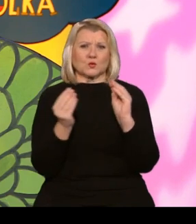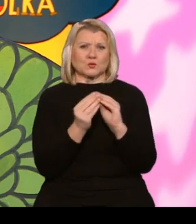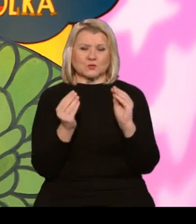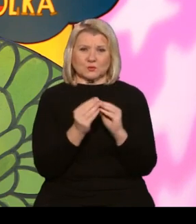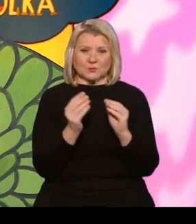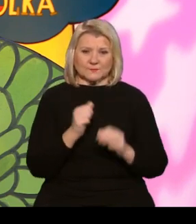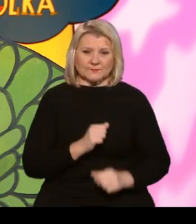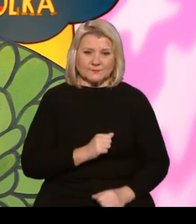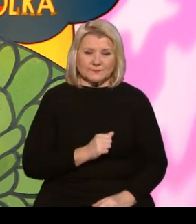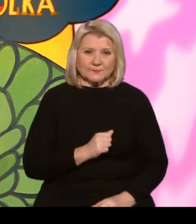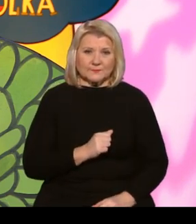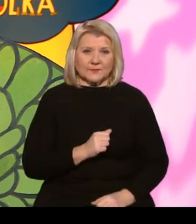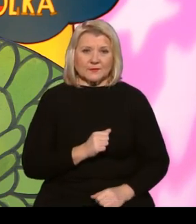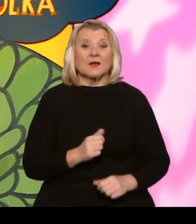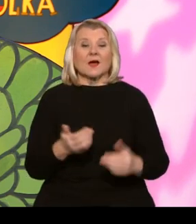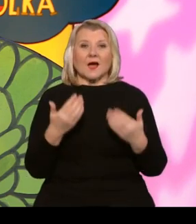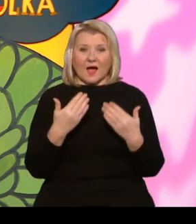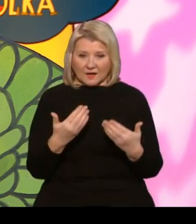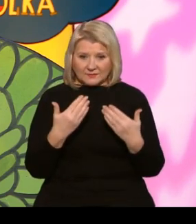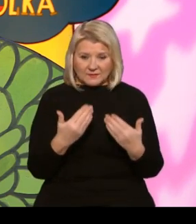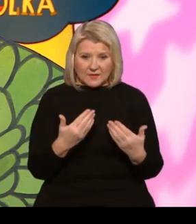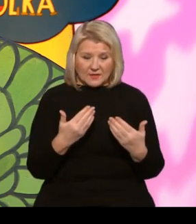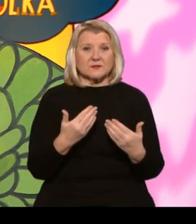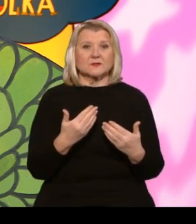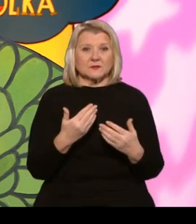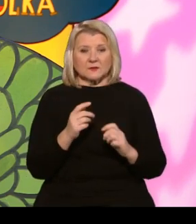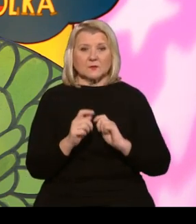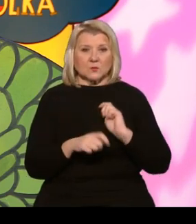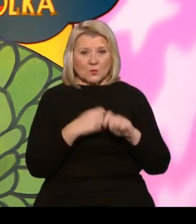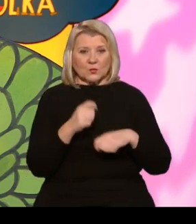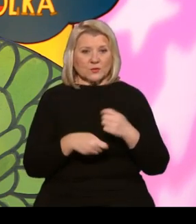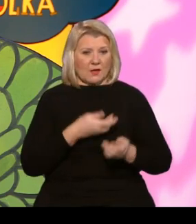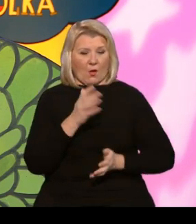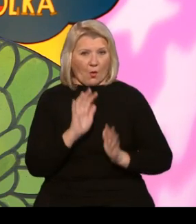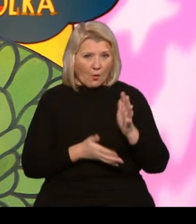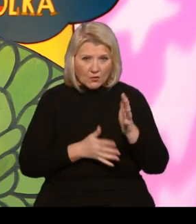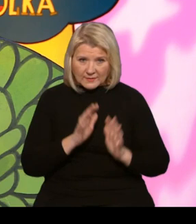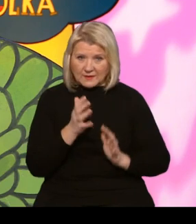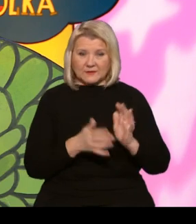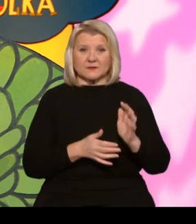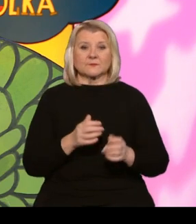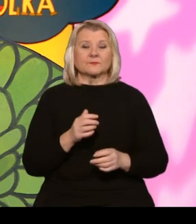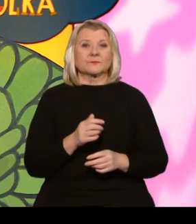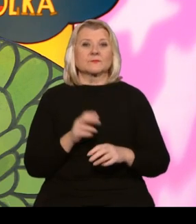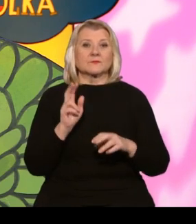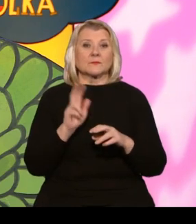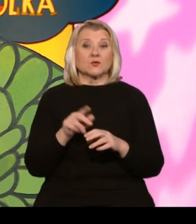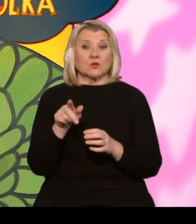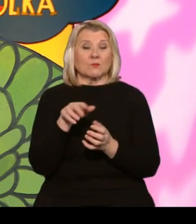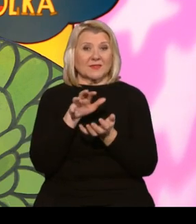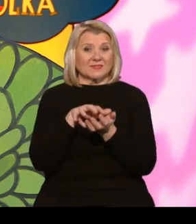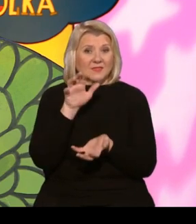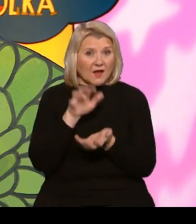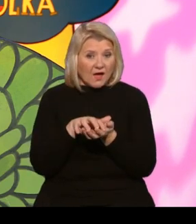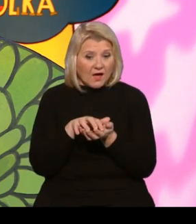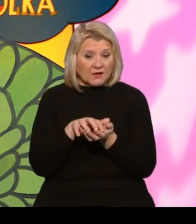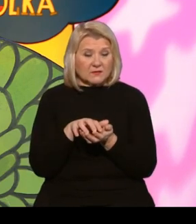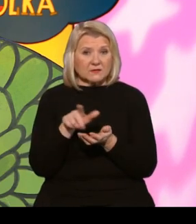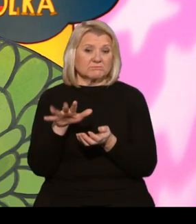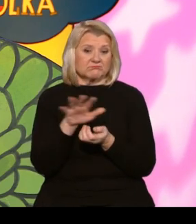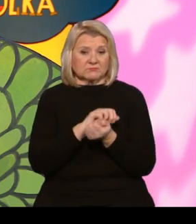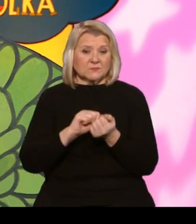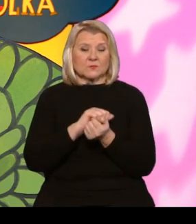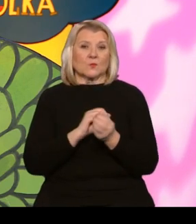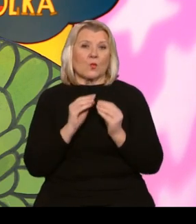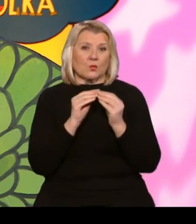Podivu. A teď rozdělej táborák, z draka si uplácáme bramborák.